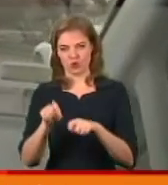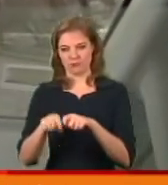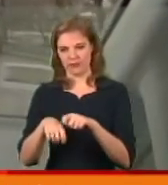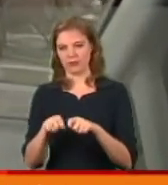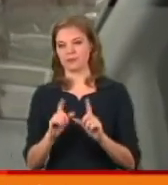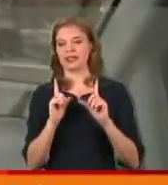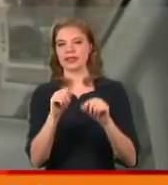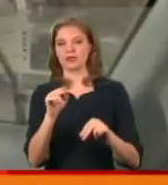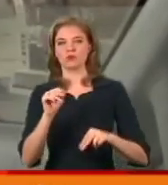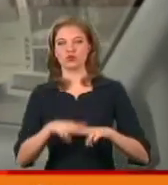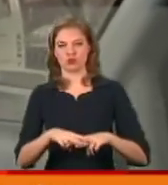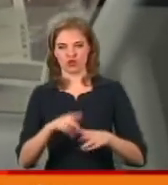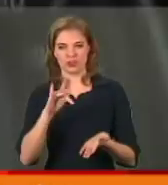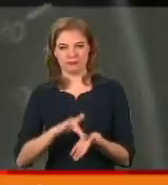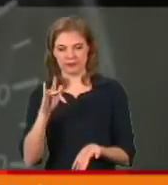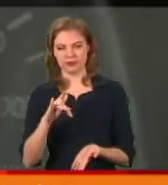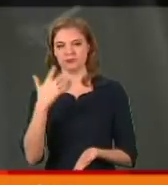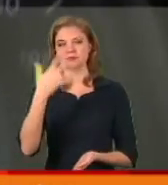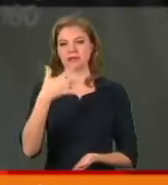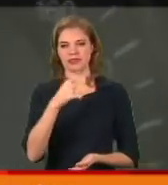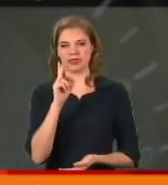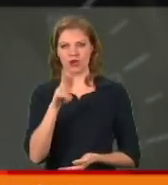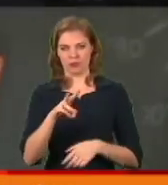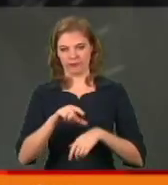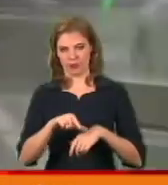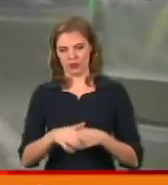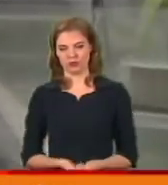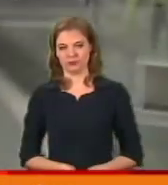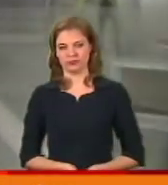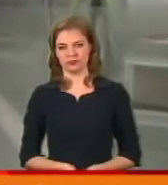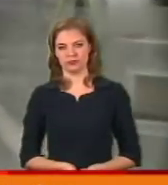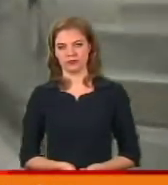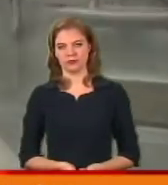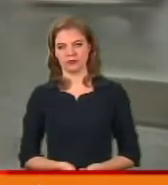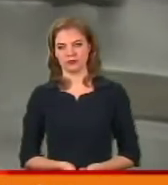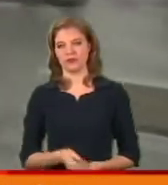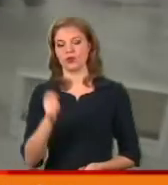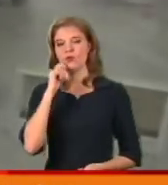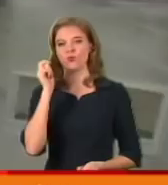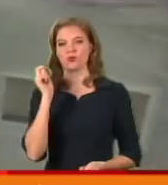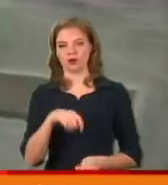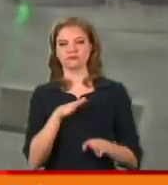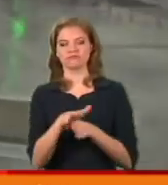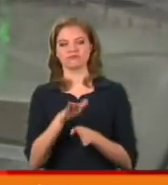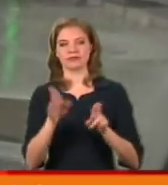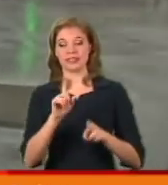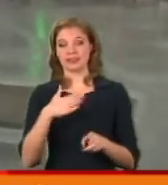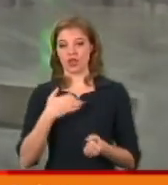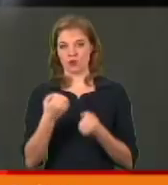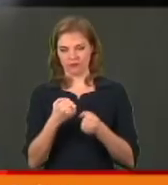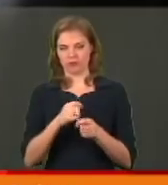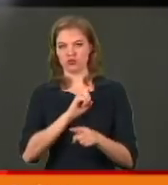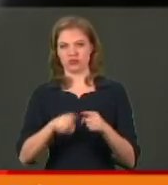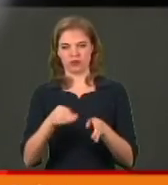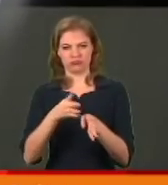перевіряємо. Їдемо столичним середмістям 50 кілометрів на годину. Тартан'яни українських доріг. За нашою автівкою